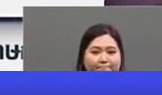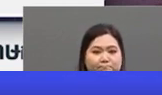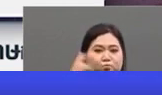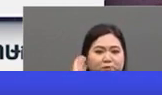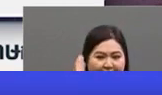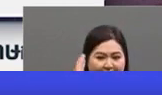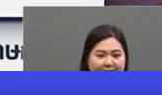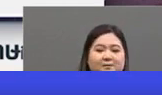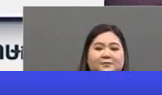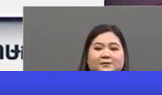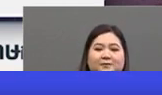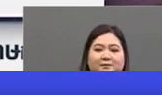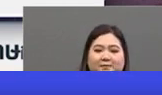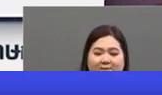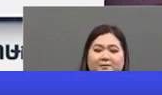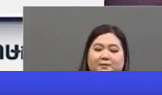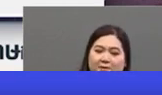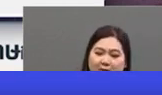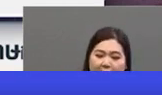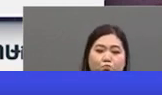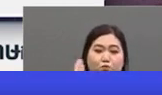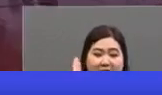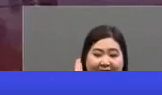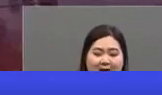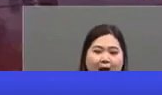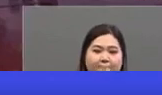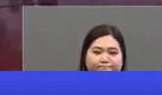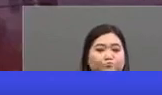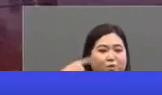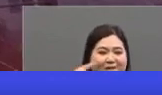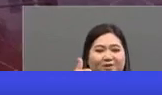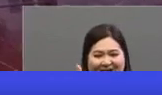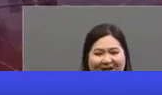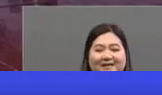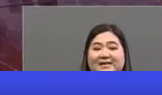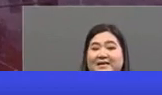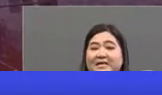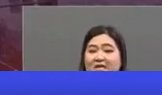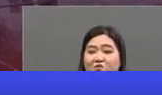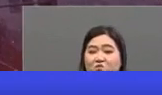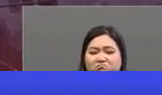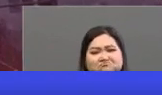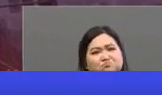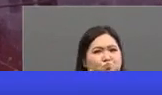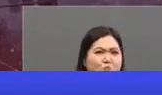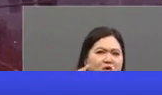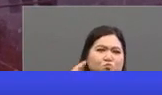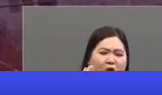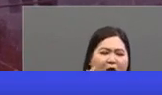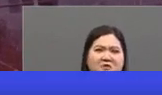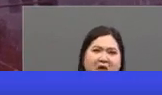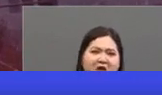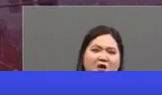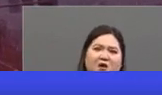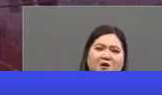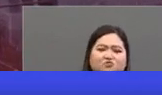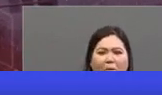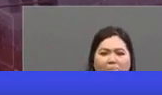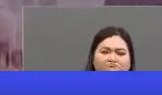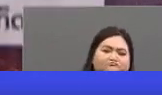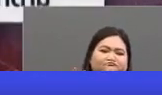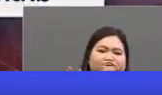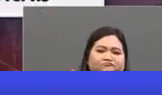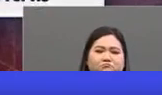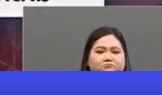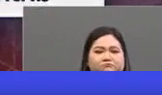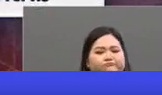กันนะคะป้าตือก็คือคุณสมบัติถิรสาโรจซึ่งทั้งหมดนี้นะคะที่เอ่ยชื่อไปเขาพร้อม